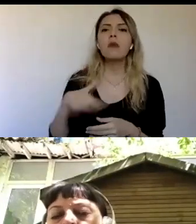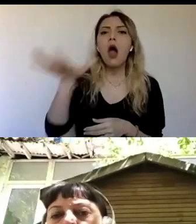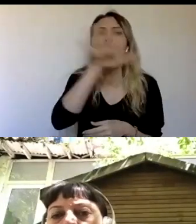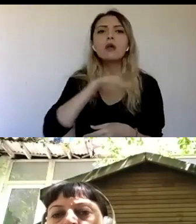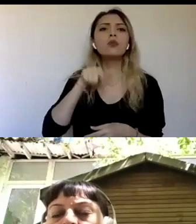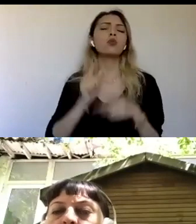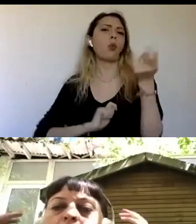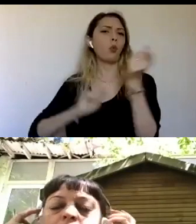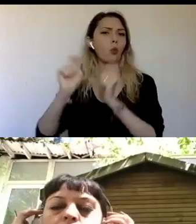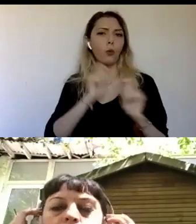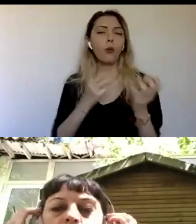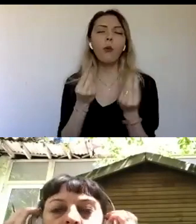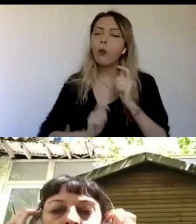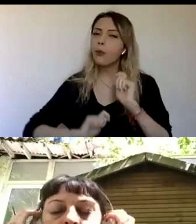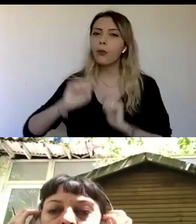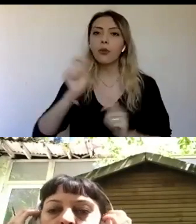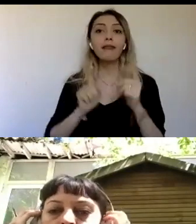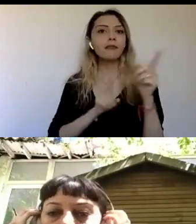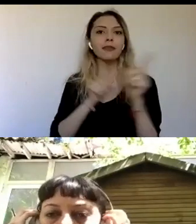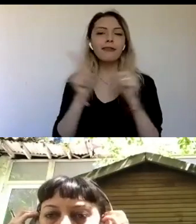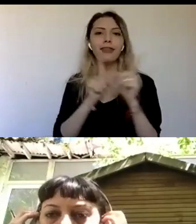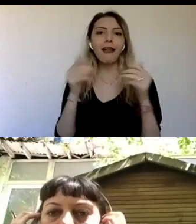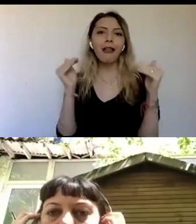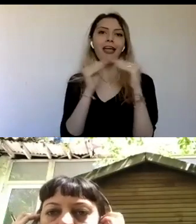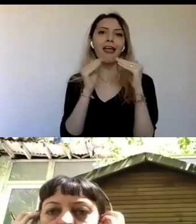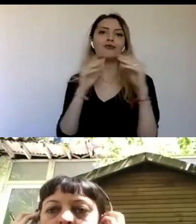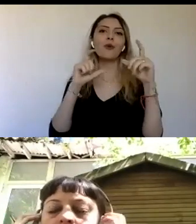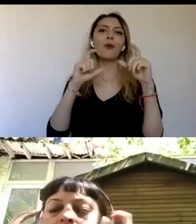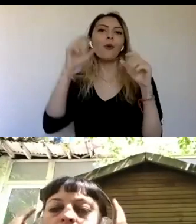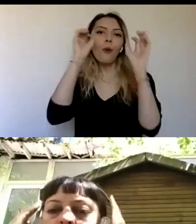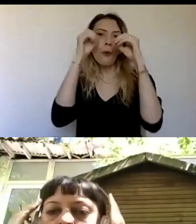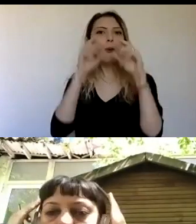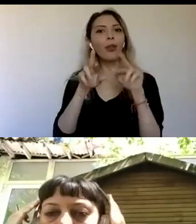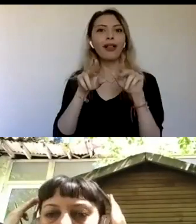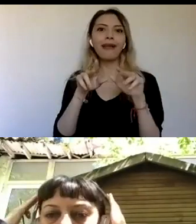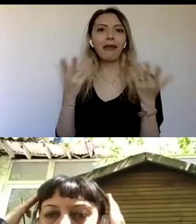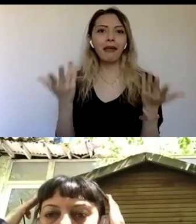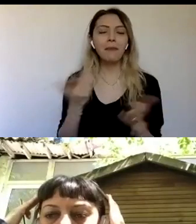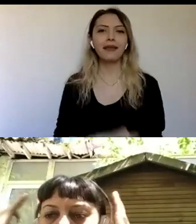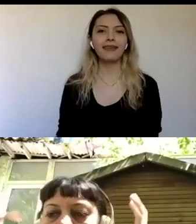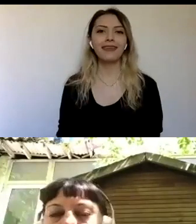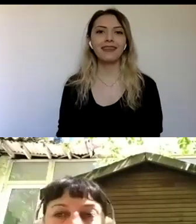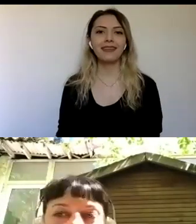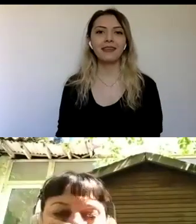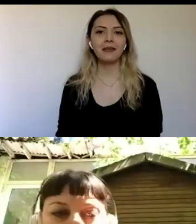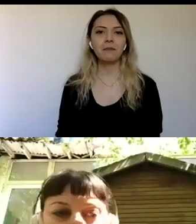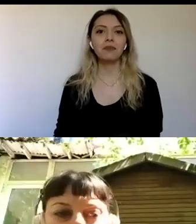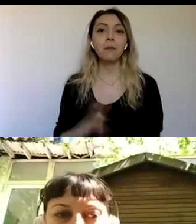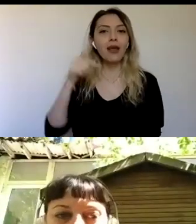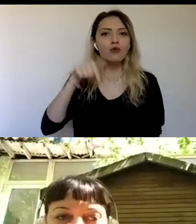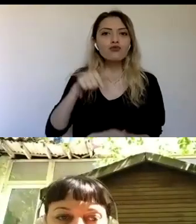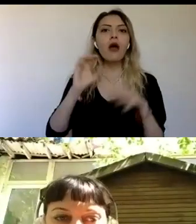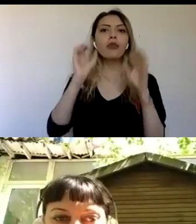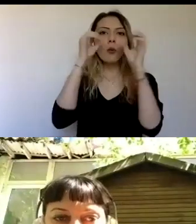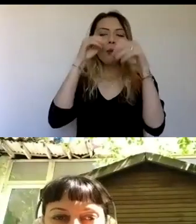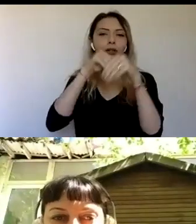insan aslında interneti Google olarak biliyor ve Google'a aradığı her şeyi yazıyor. Mesela şu an Google'da en çok aranılanlar arasında hatta bugün